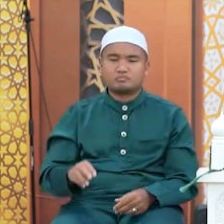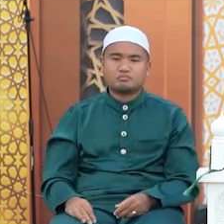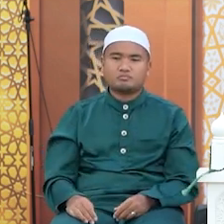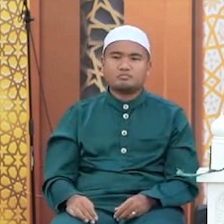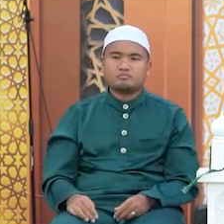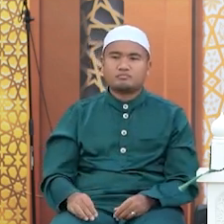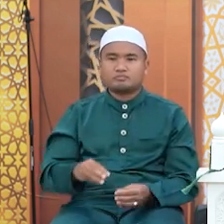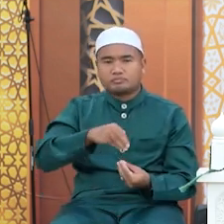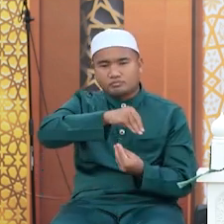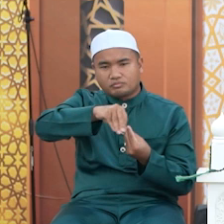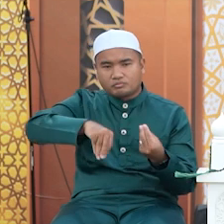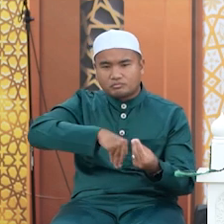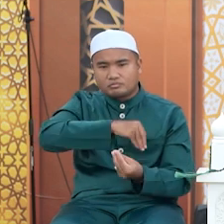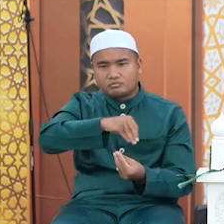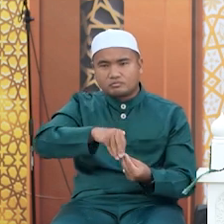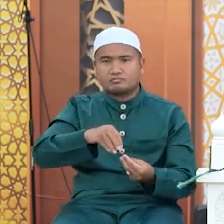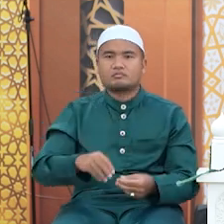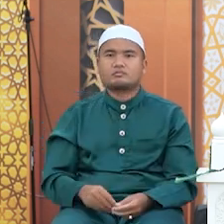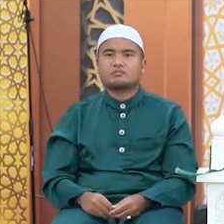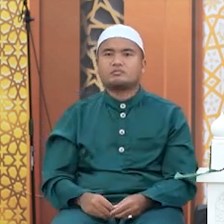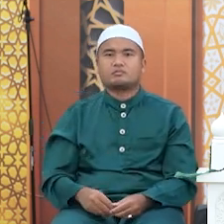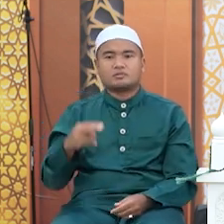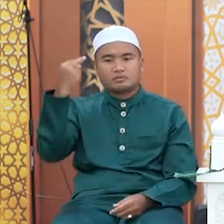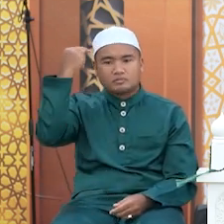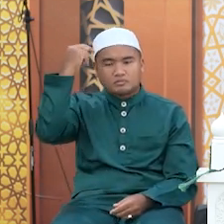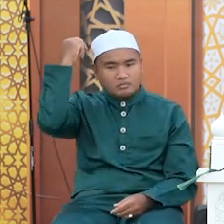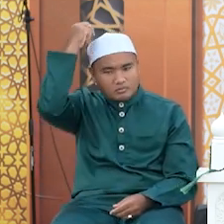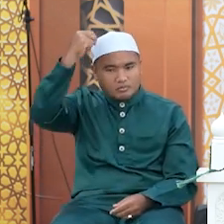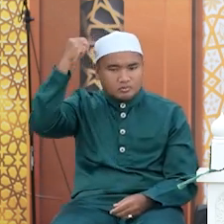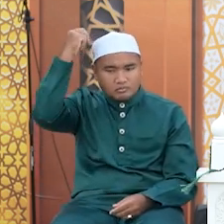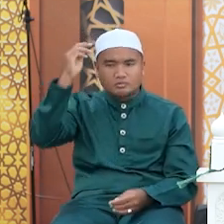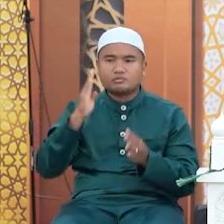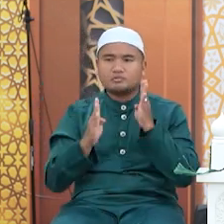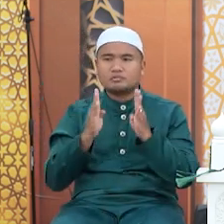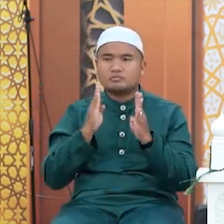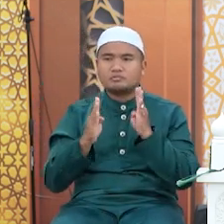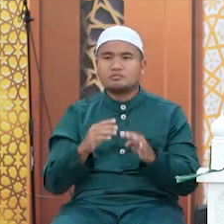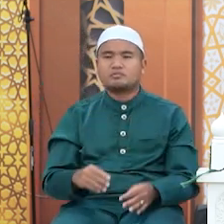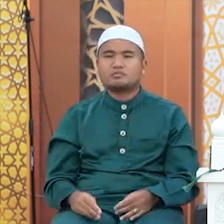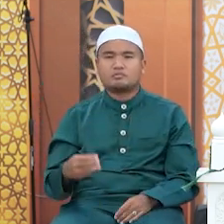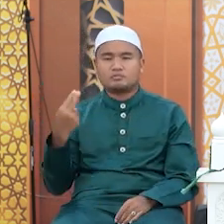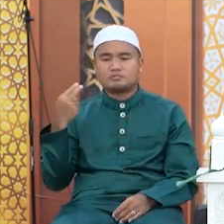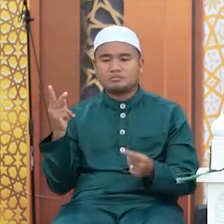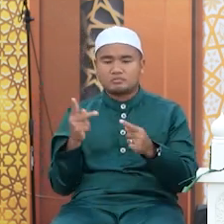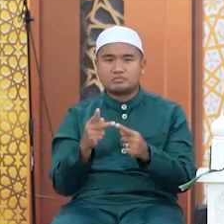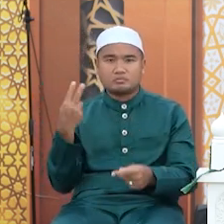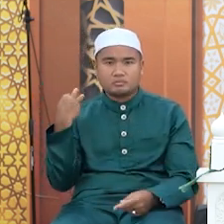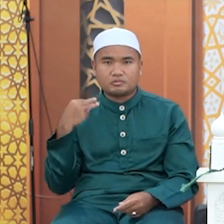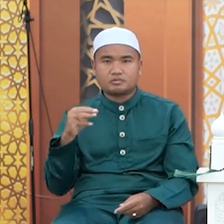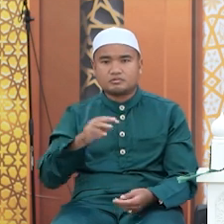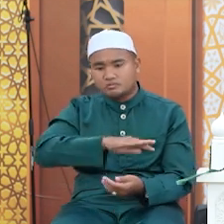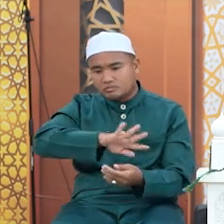Nabi berbicara kepada mereka di mana kuasa di tangan Nabi, hukum di tangan Nabi, keputusan di tangan